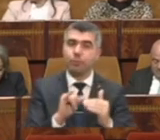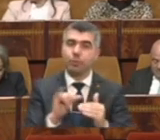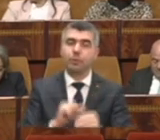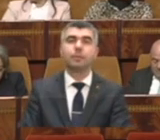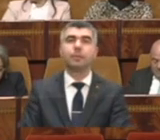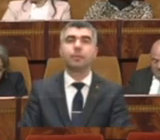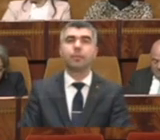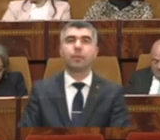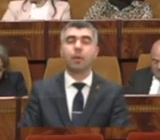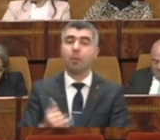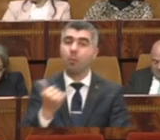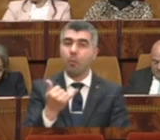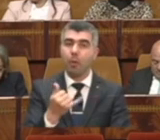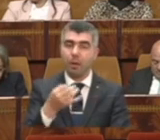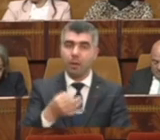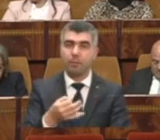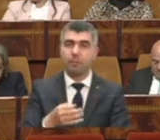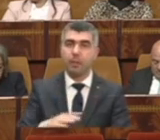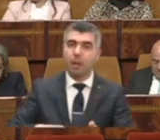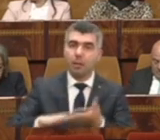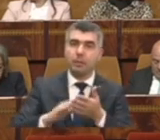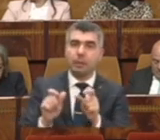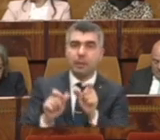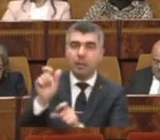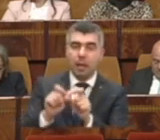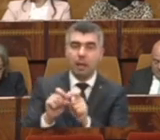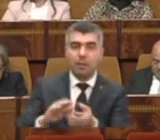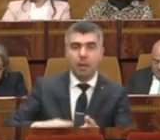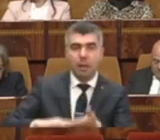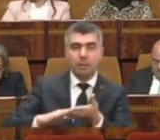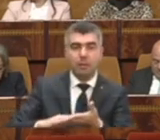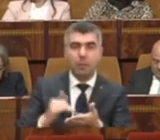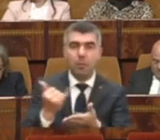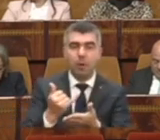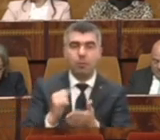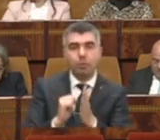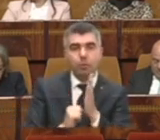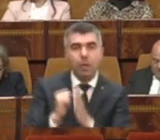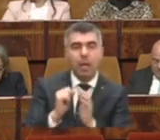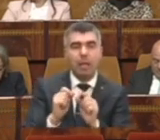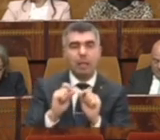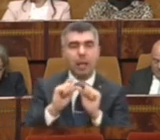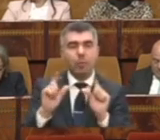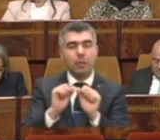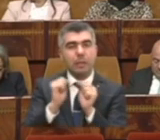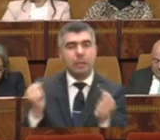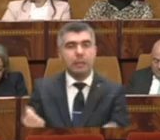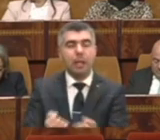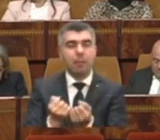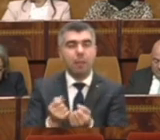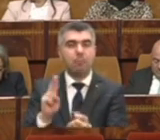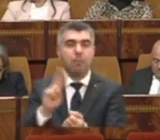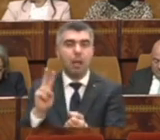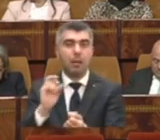واش بغينا الارتقاء بالفعل بالفرد والمجتمع، واش بغينا نجاح ديال النموذج التنموي الجديد اللي تقدم أمام